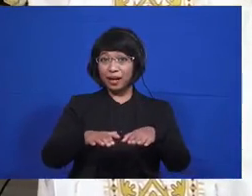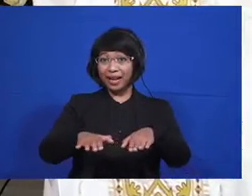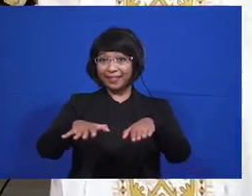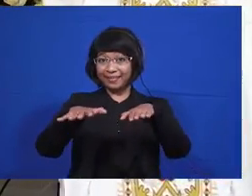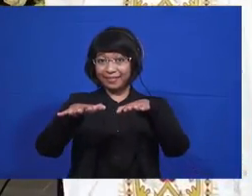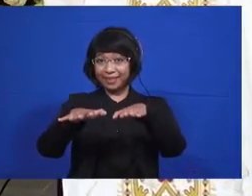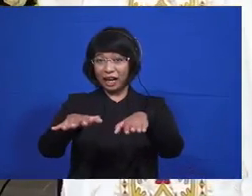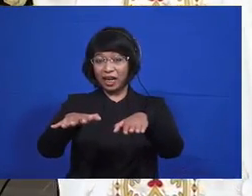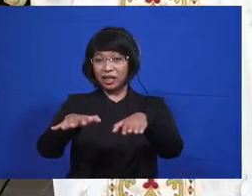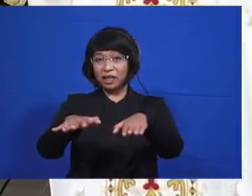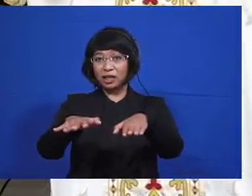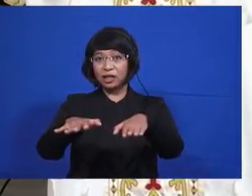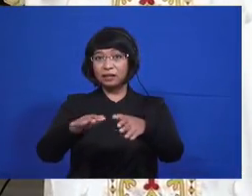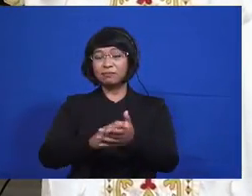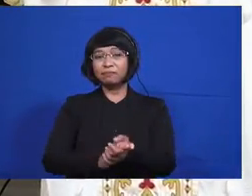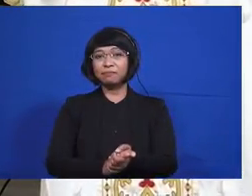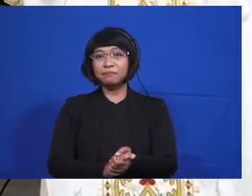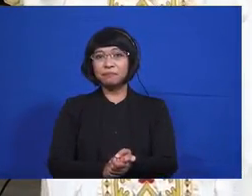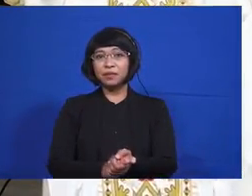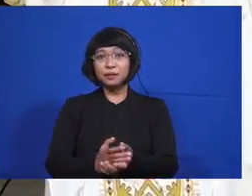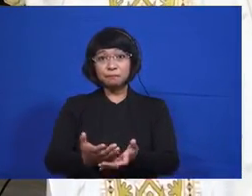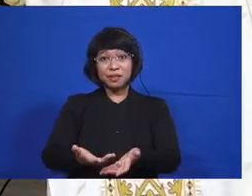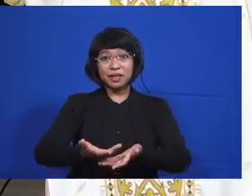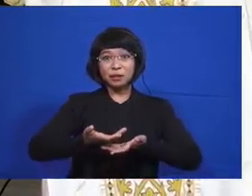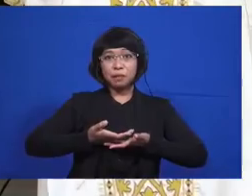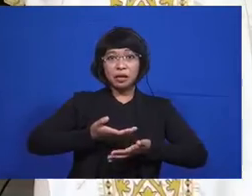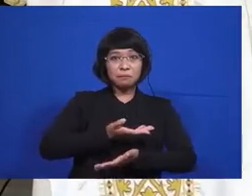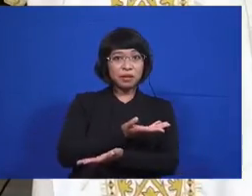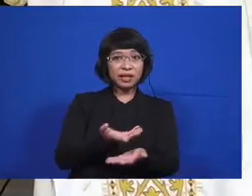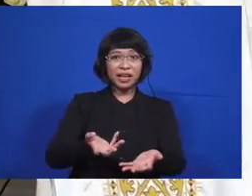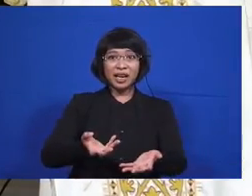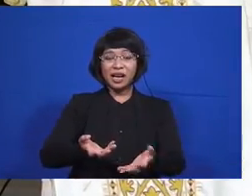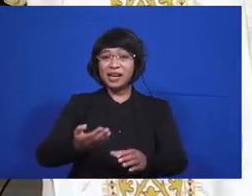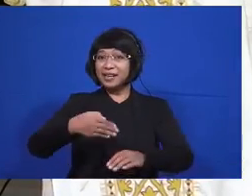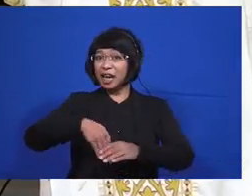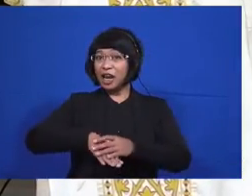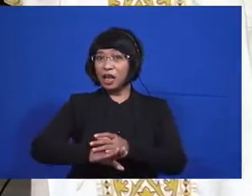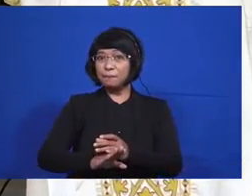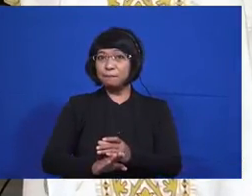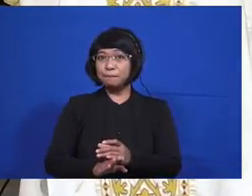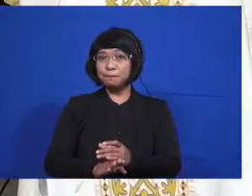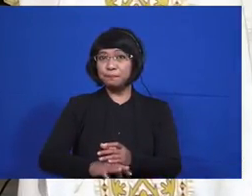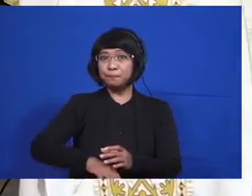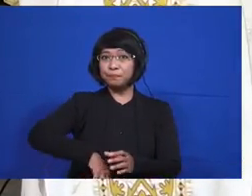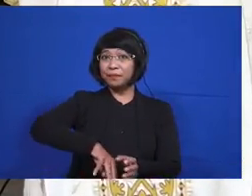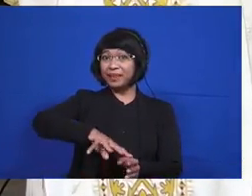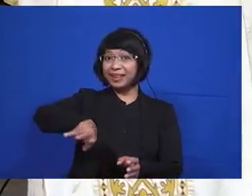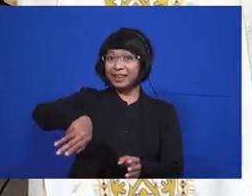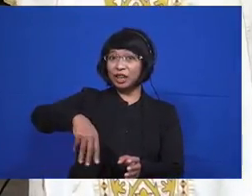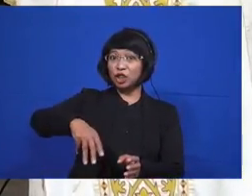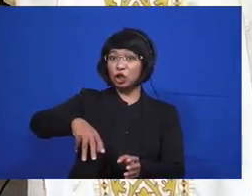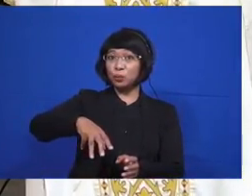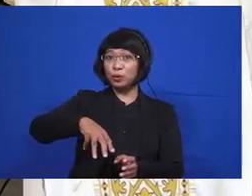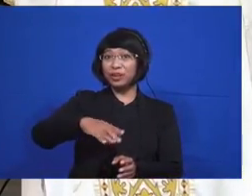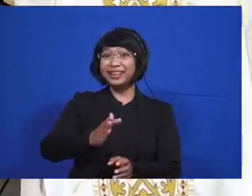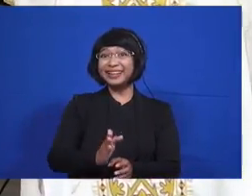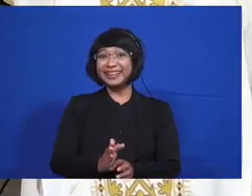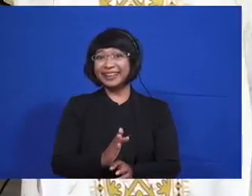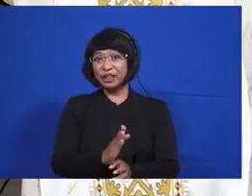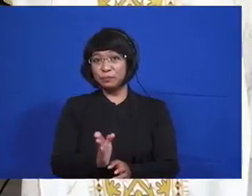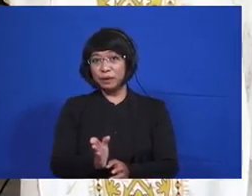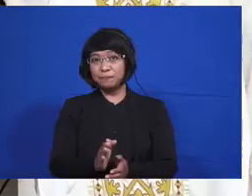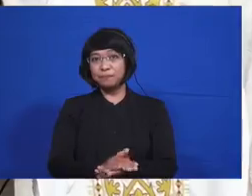menandai penerimaan mereka yang ditabiskan ini ke dalam kolegialitas para imam.